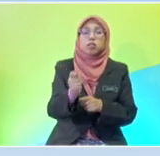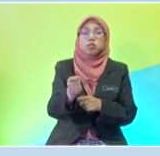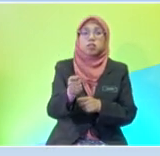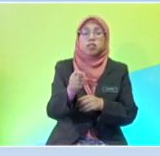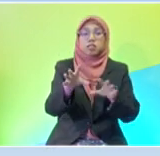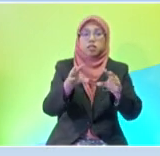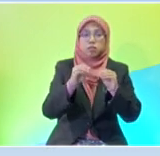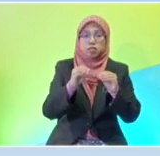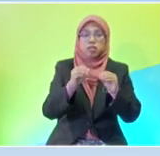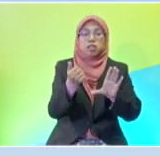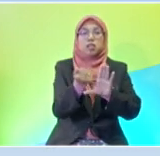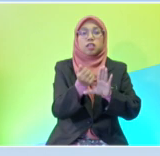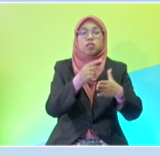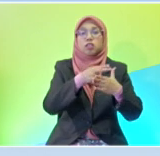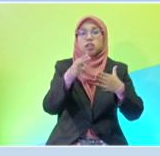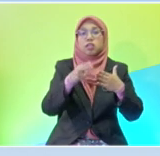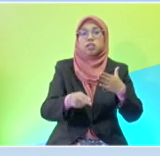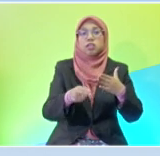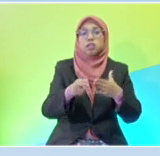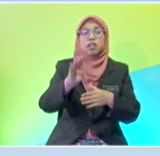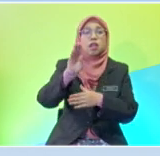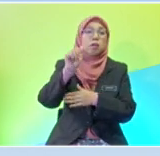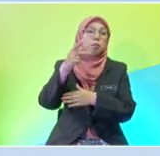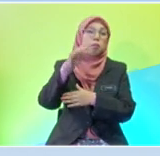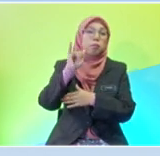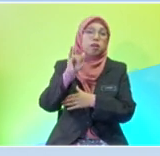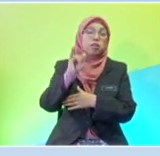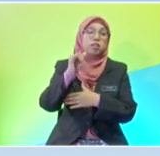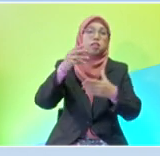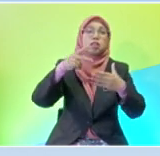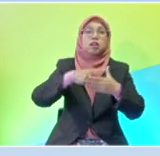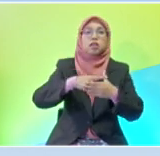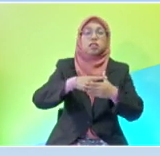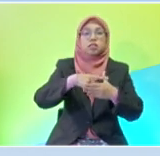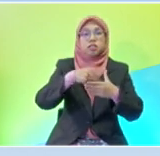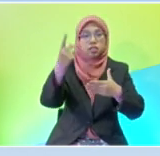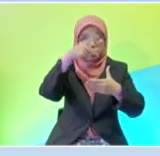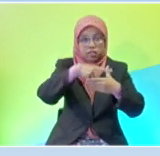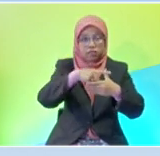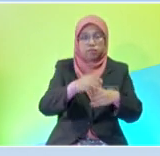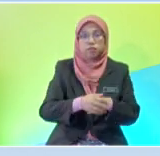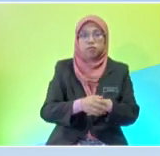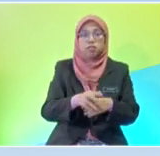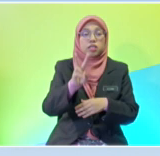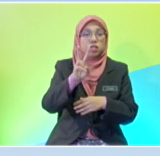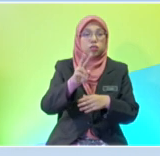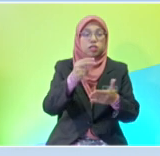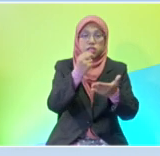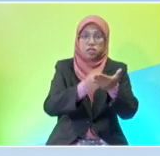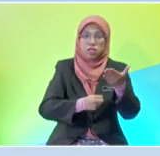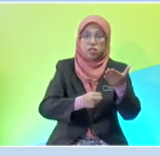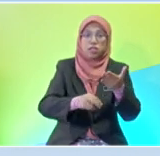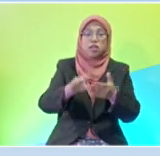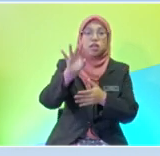hasil berbagi kredit yang pertama yang kedua nilainya adalah 850 yang